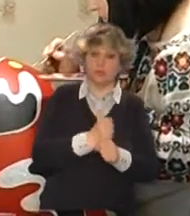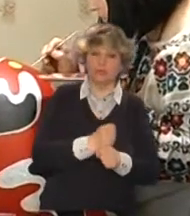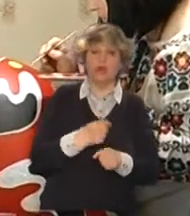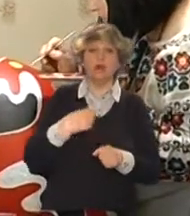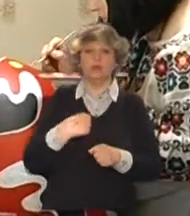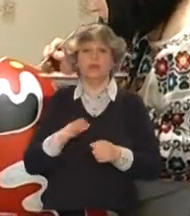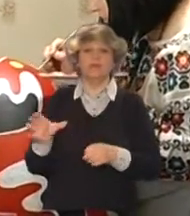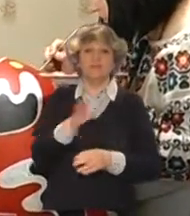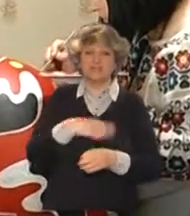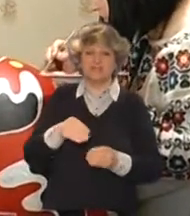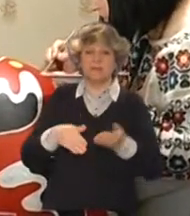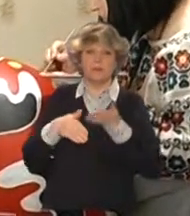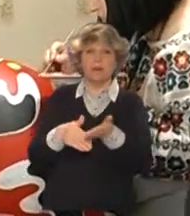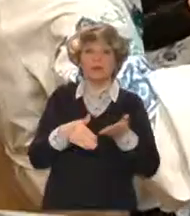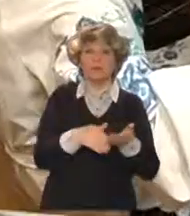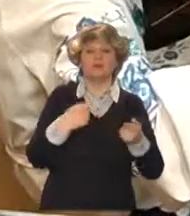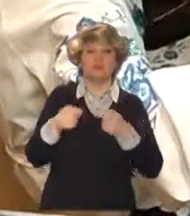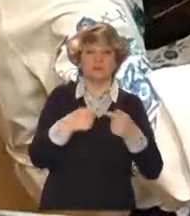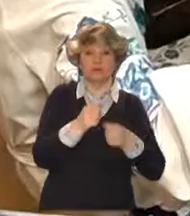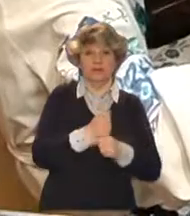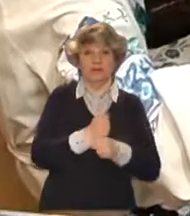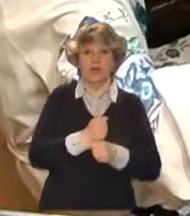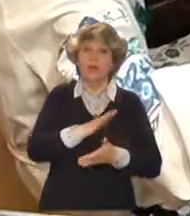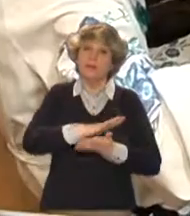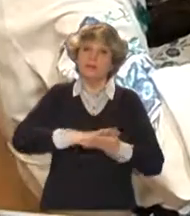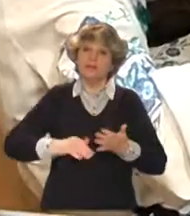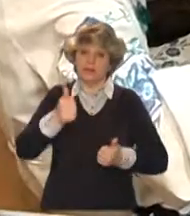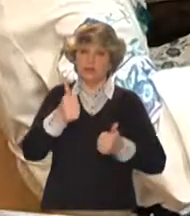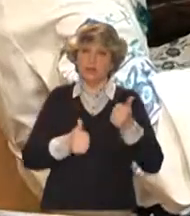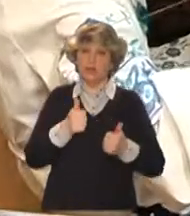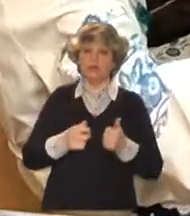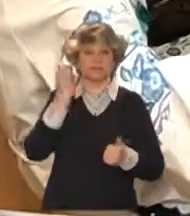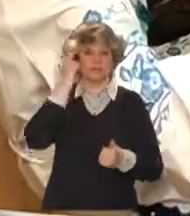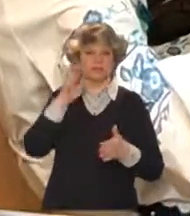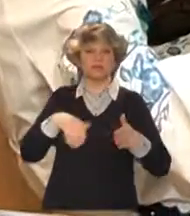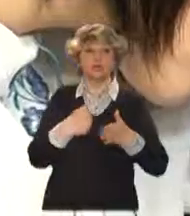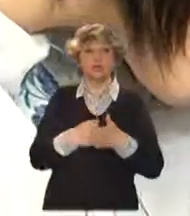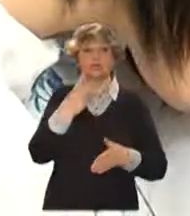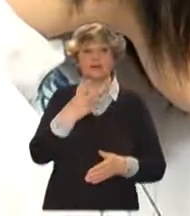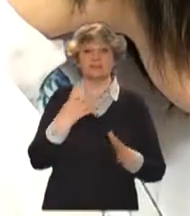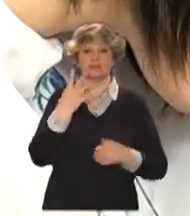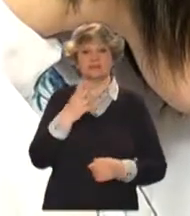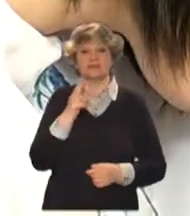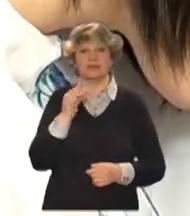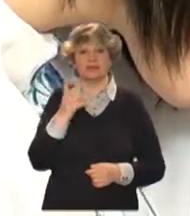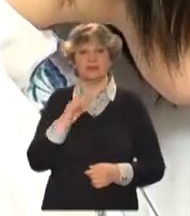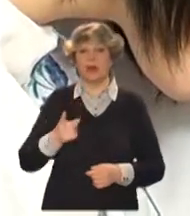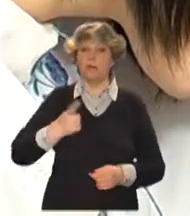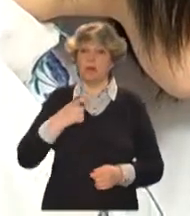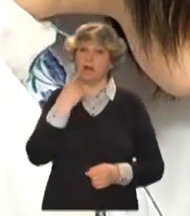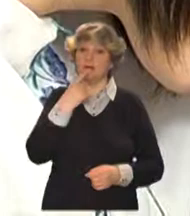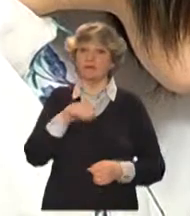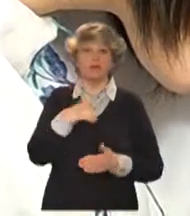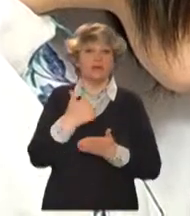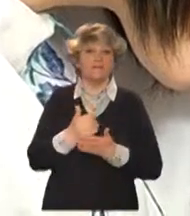разом допомагали іншу роботу її виконувати. Триватиме конкурс у столиці до 24 квітня. Майстрині кажуть, для них головне не